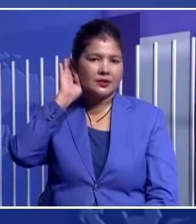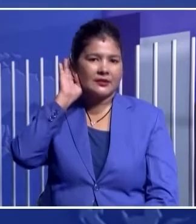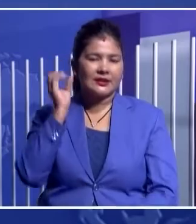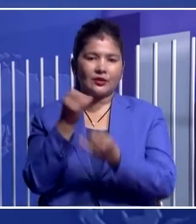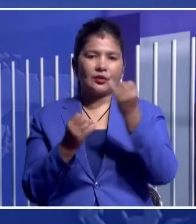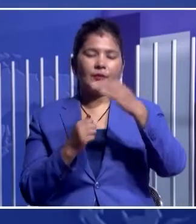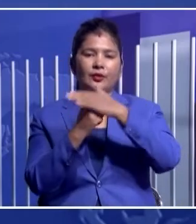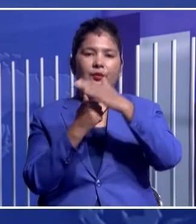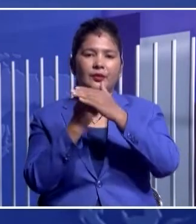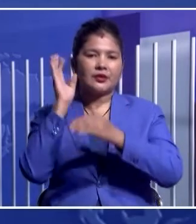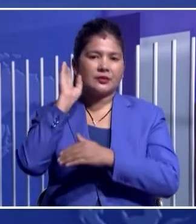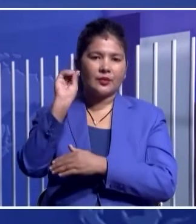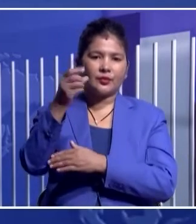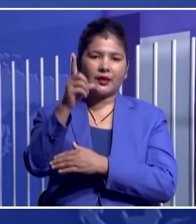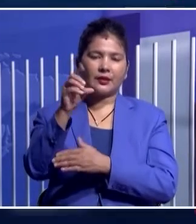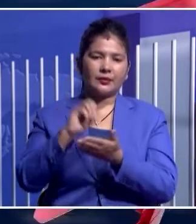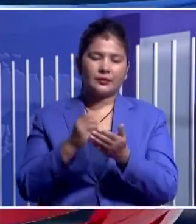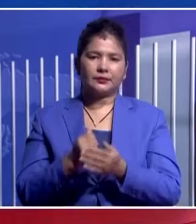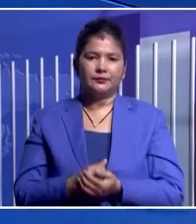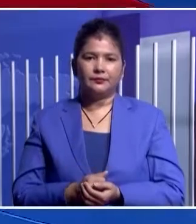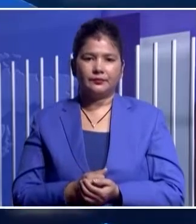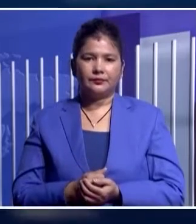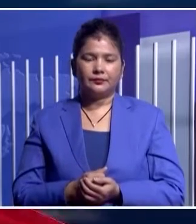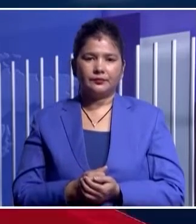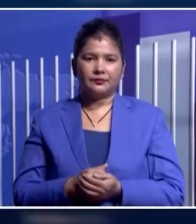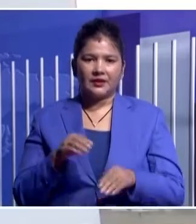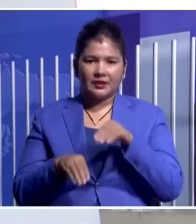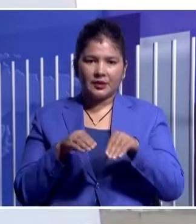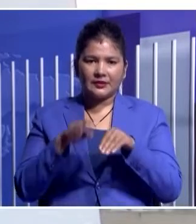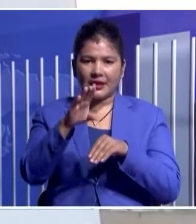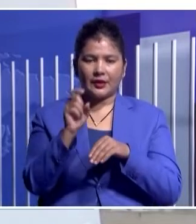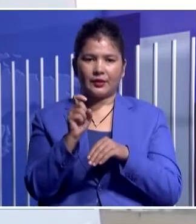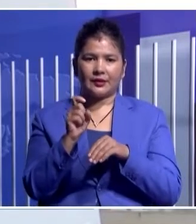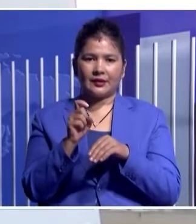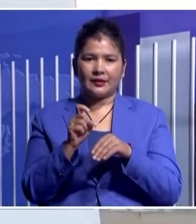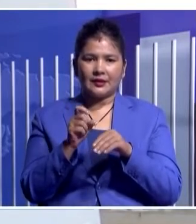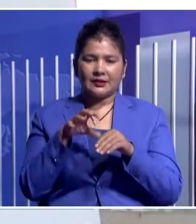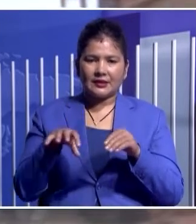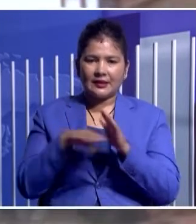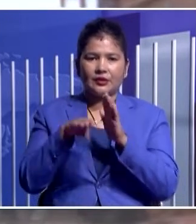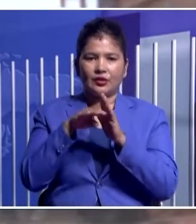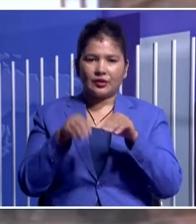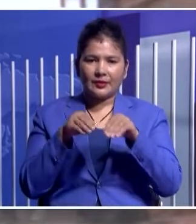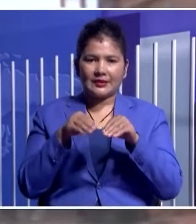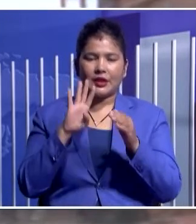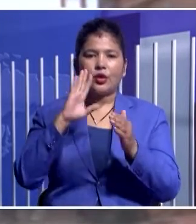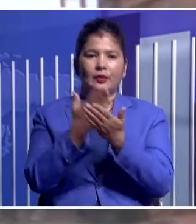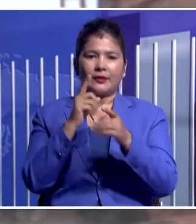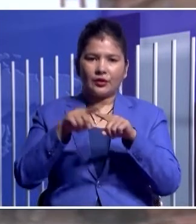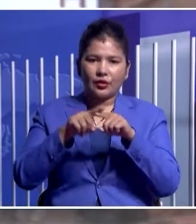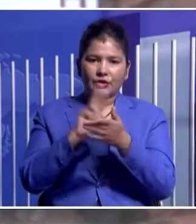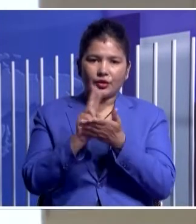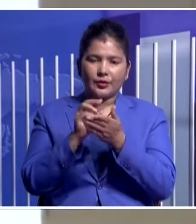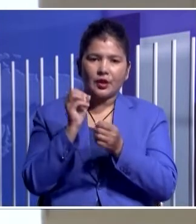समाचारको अन्त्यमा प्रमुख समाचार पुनः एकपटक। निर्वाचन आयोगद्वारा स्थानीय तह निर्वाचनमा उम्मेद्वारले गरेको खर्च